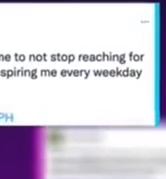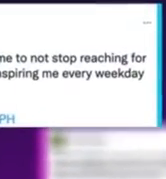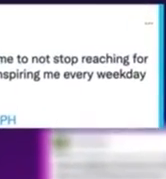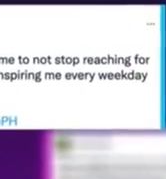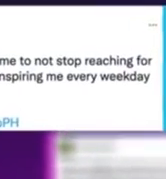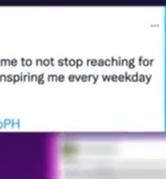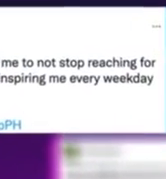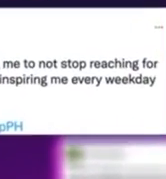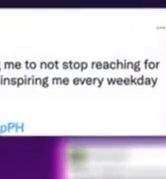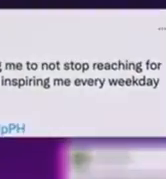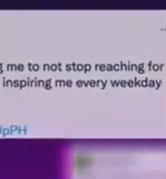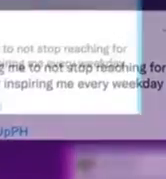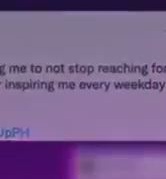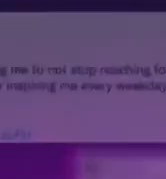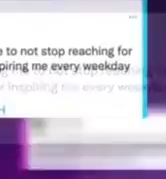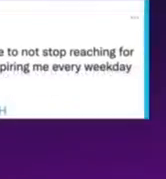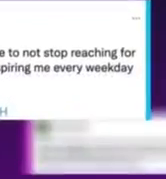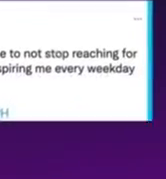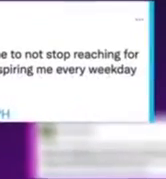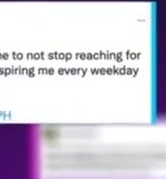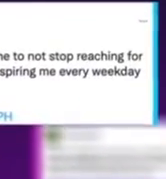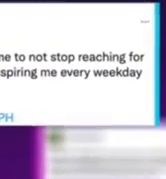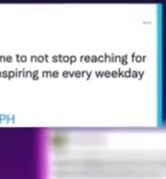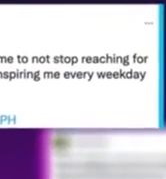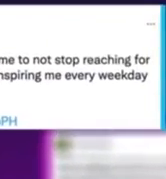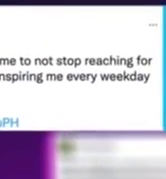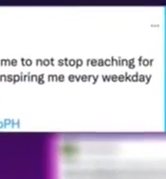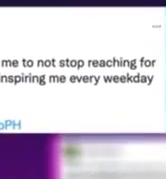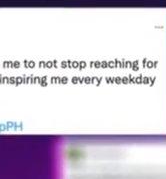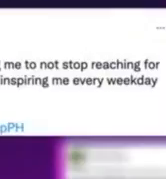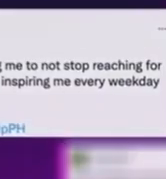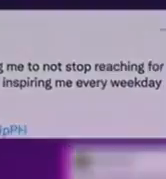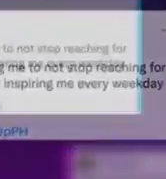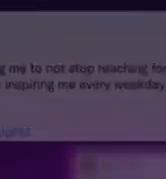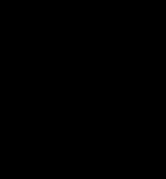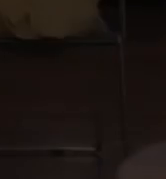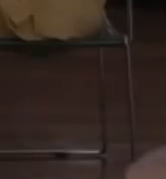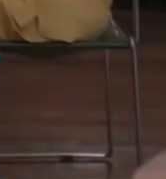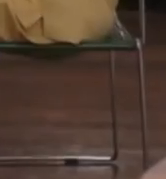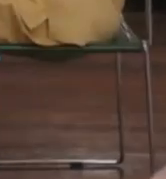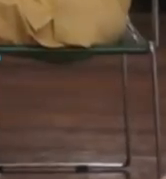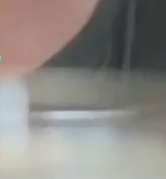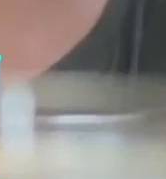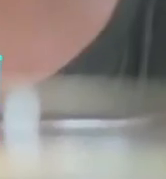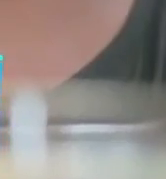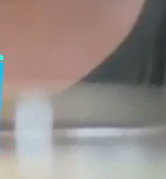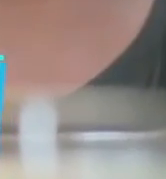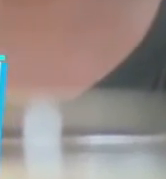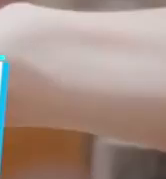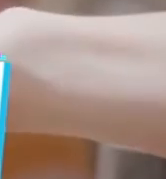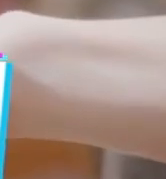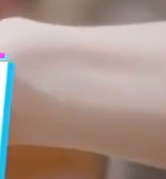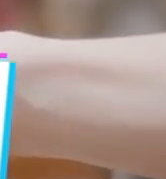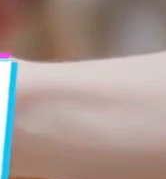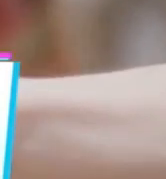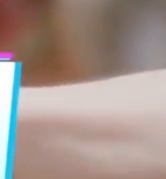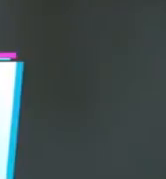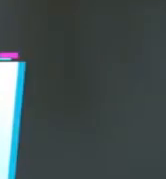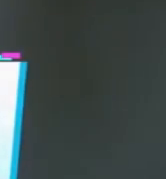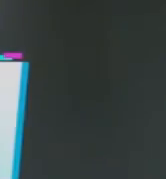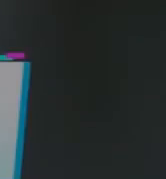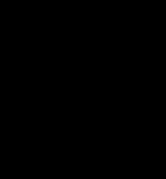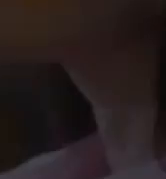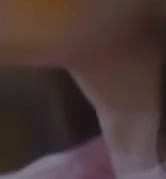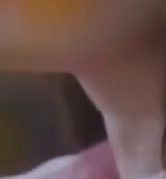Maraming salamat sa mga patuloy na nangangarap kasama ang Startup PH. This show really inspires me to never stop reaching